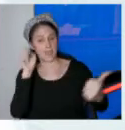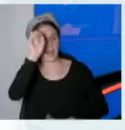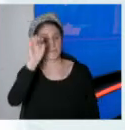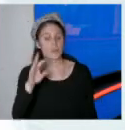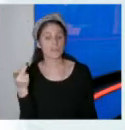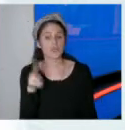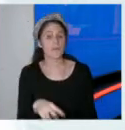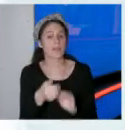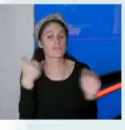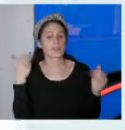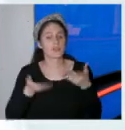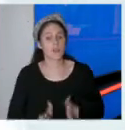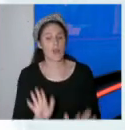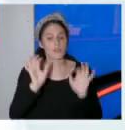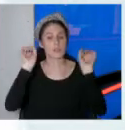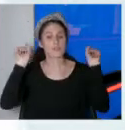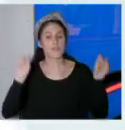בטרם נולד. סמכויות כבר הבנו